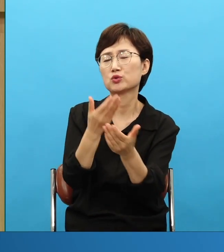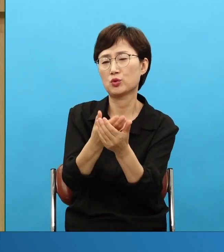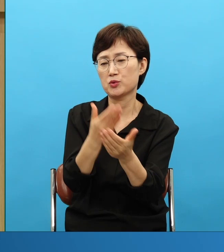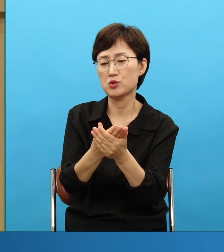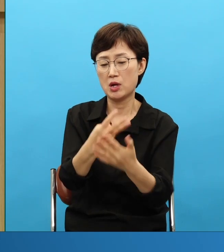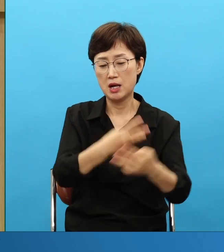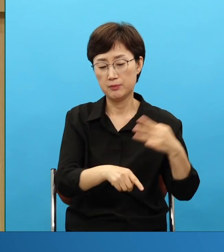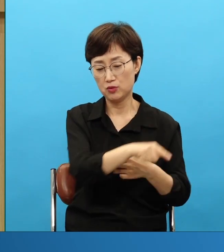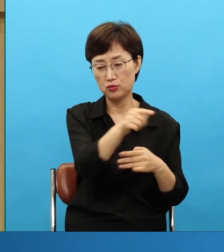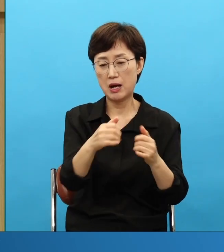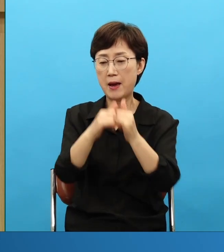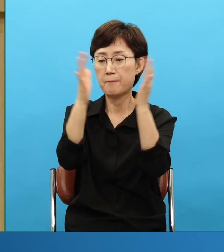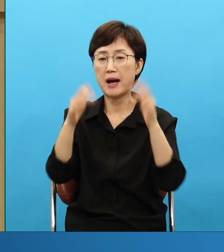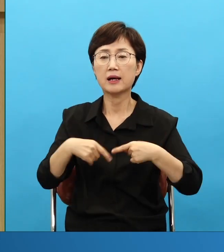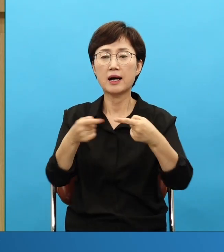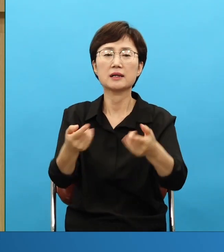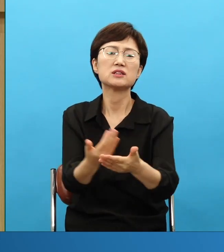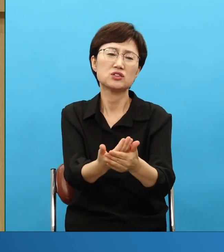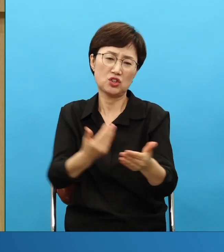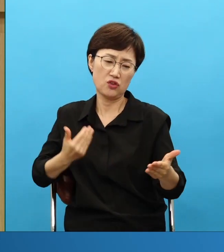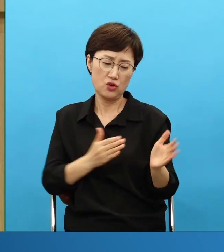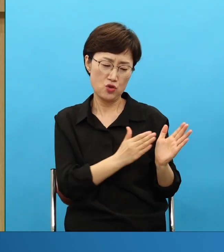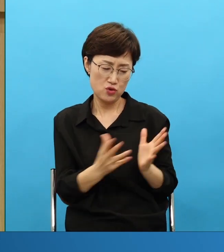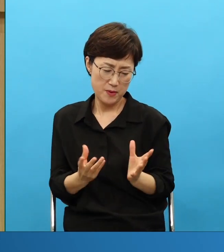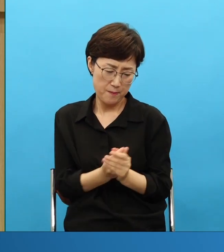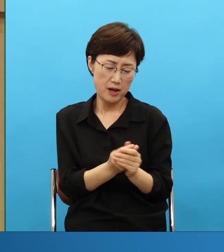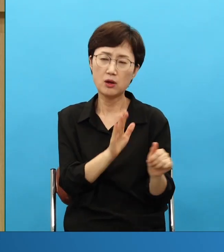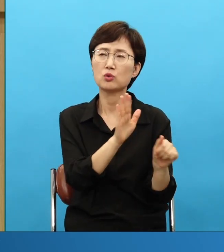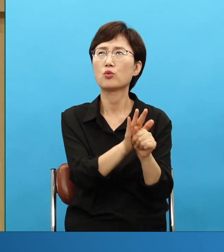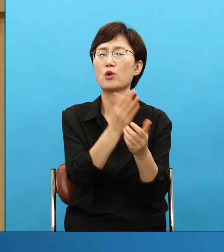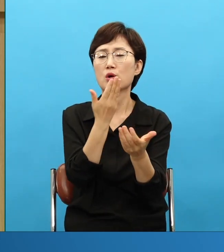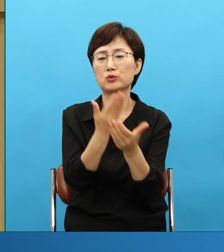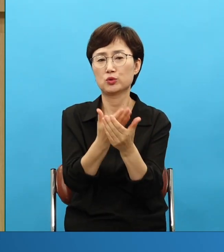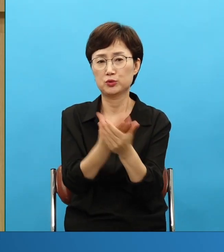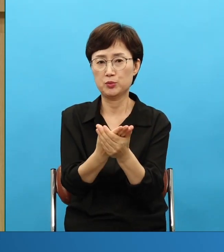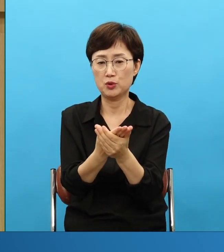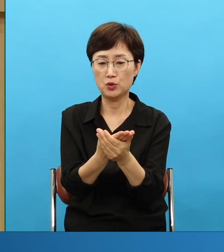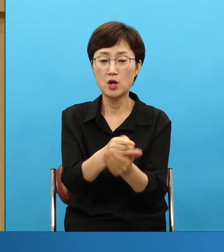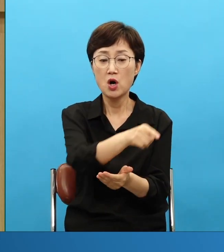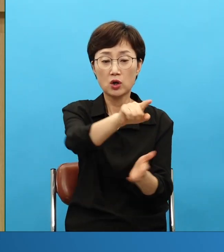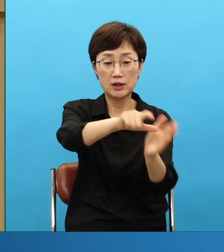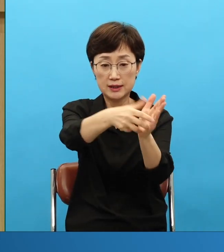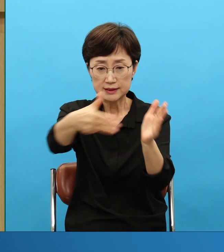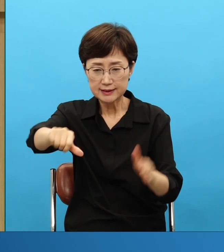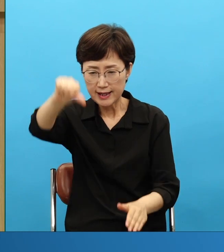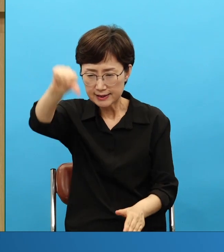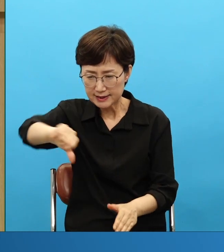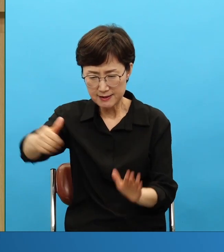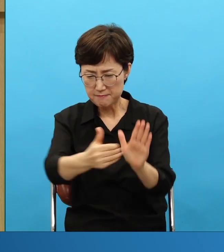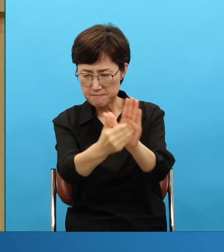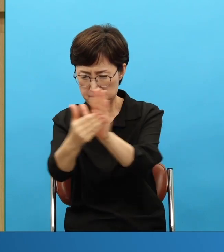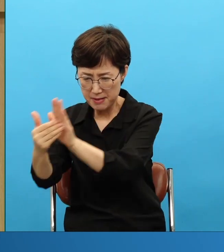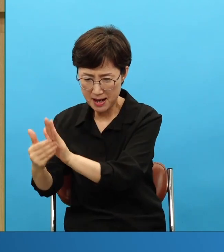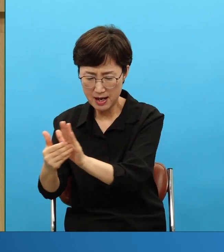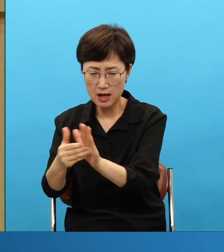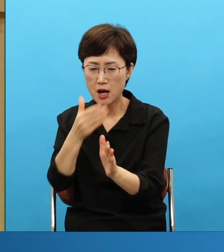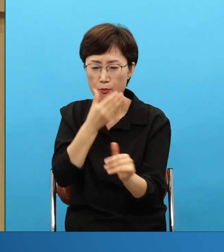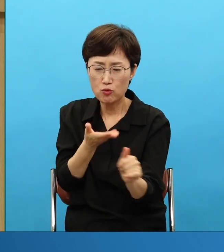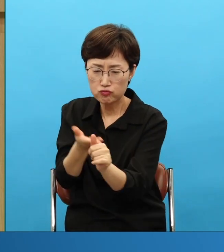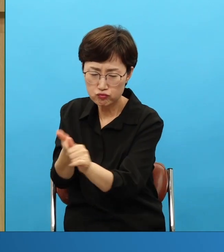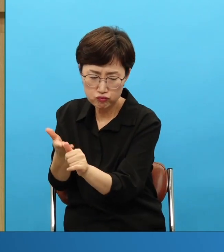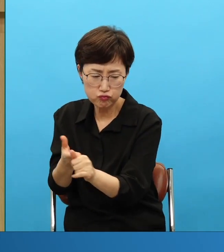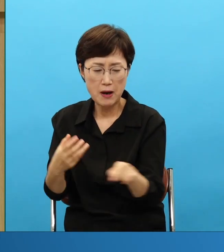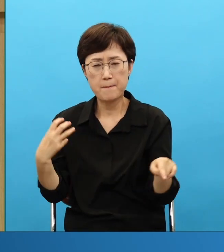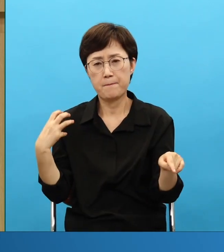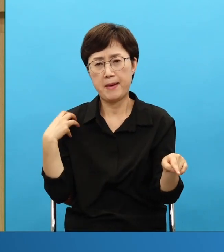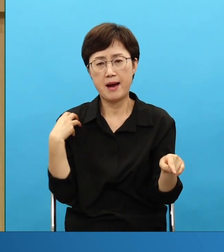나가기 전에 잘 준비해 주시고 하나님께서 재앙을 막고 시대를 바꾸는 주역으로 삼으시기 바랍니다.